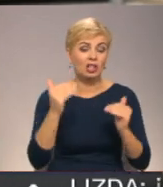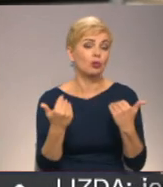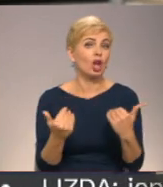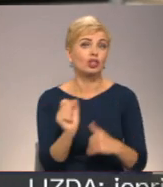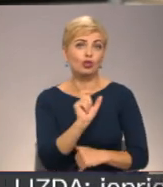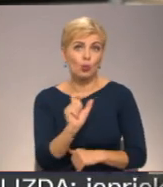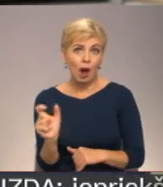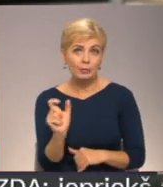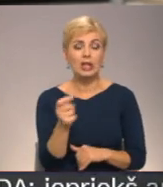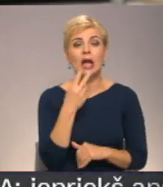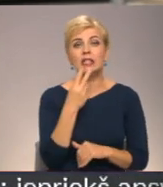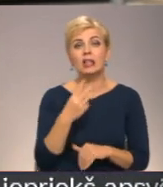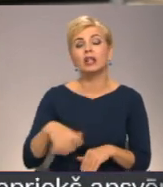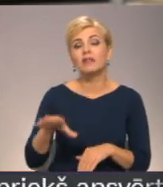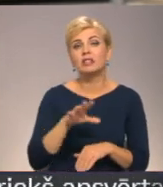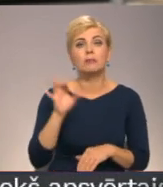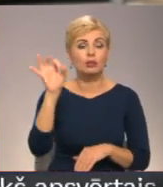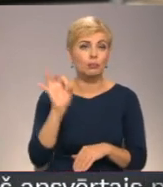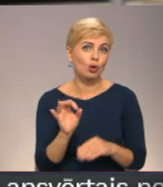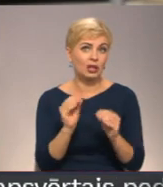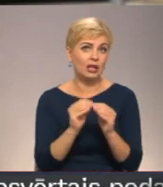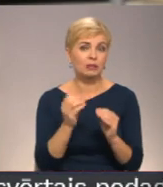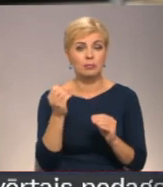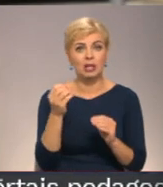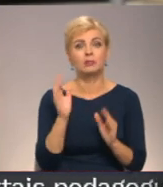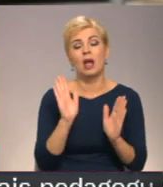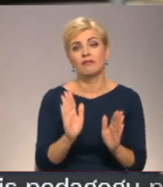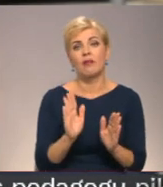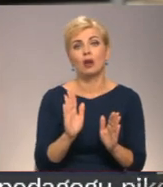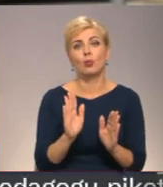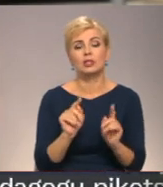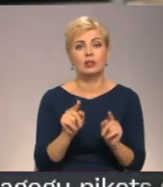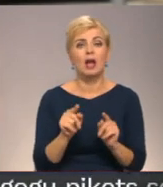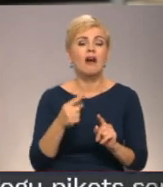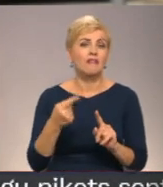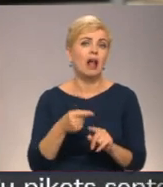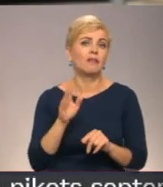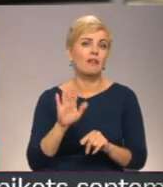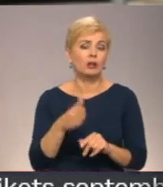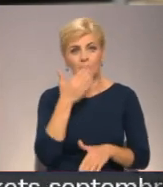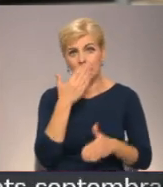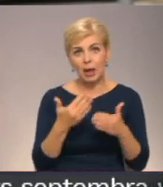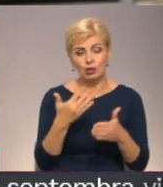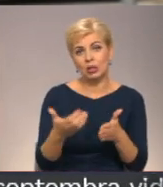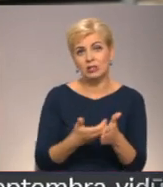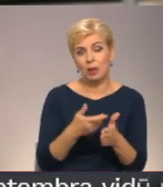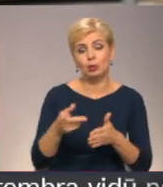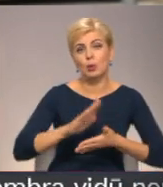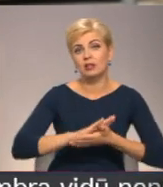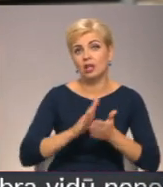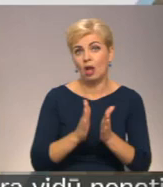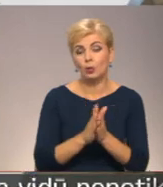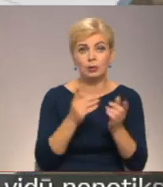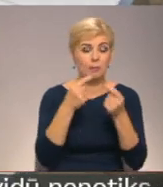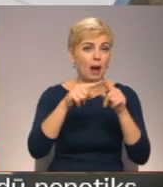šobrīd, izskatās, ka vismaz procenti 10-15 varētu būt tie, kuros vēl varētu mēģināt izmantot tomēr šo saskaņotos